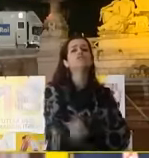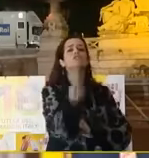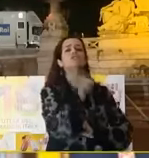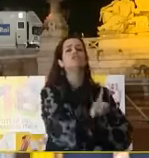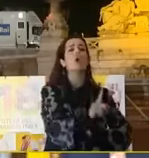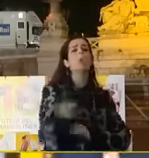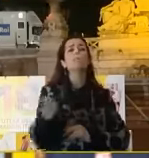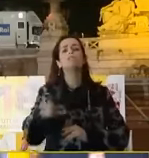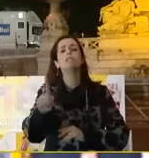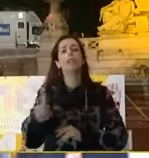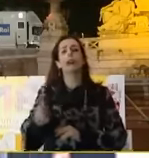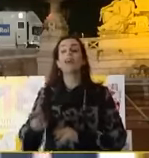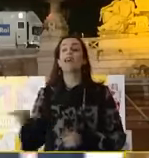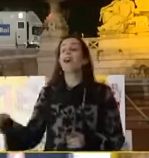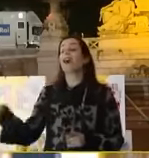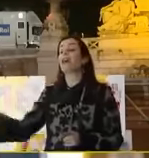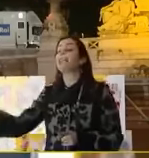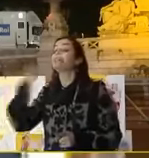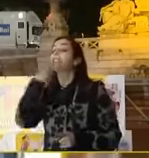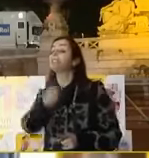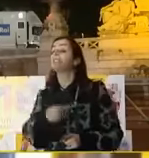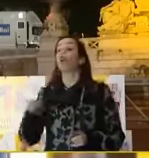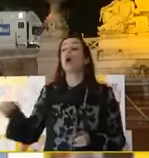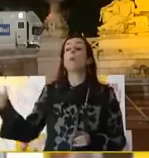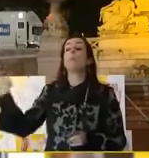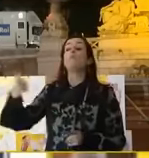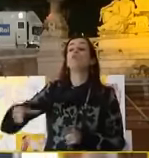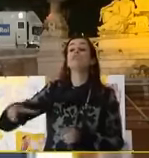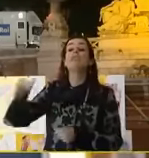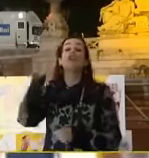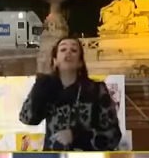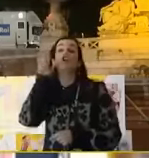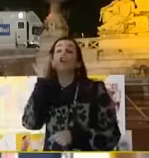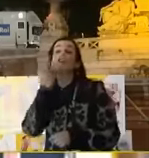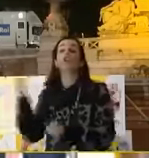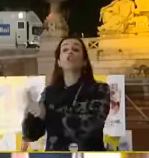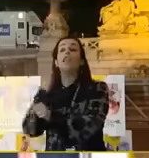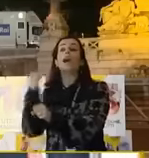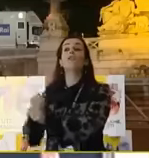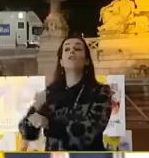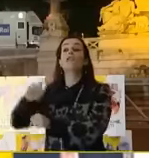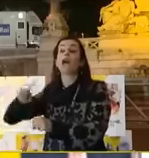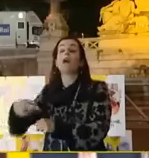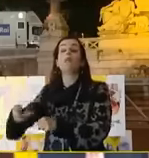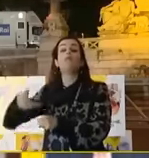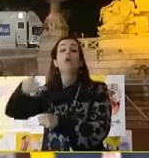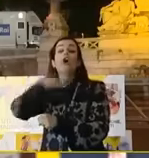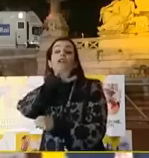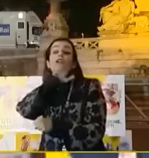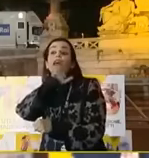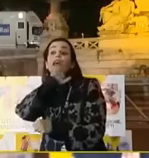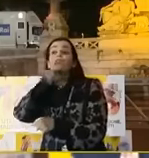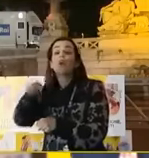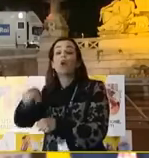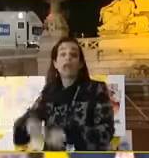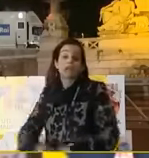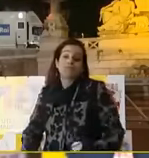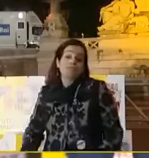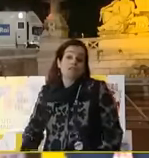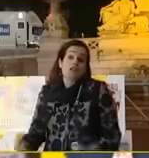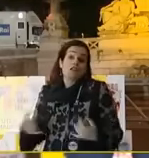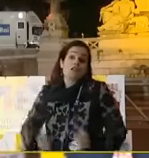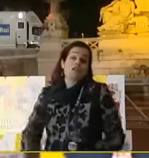troppo ambiziose, vogliono andare a lavorare, poi si invecchiano anche le loro vaglie e allora non puoi fare più